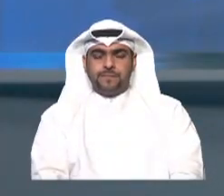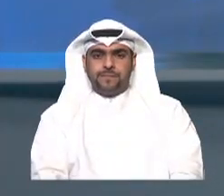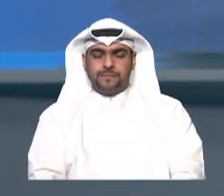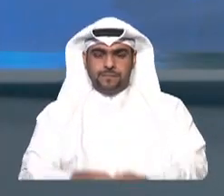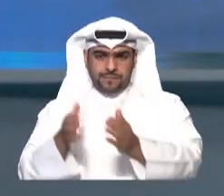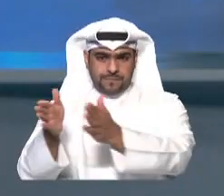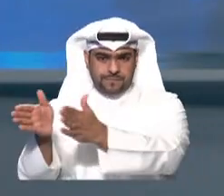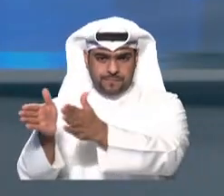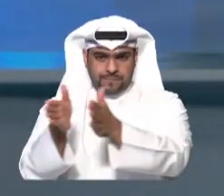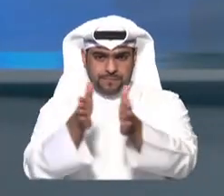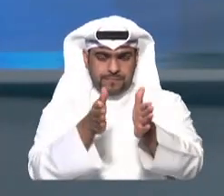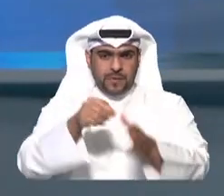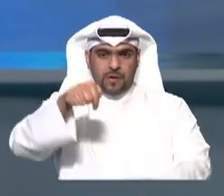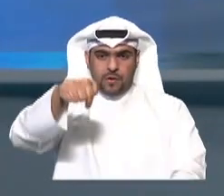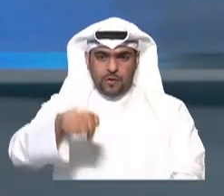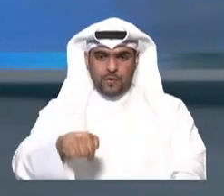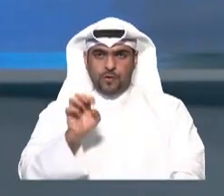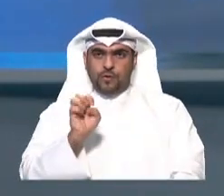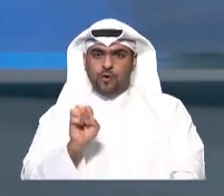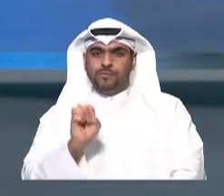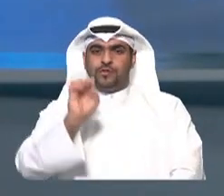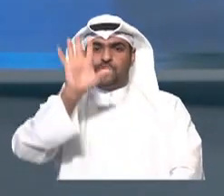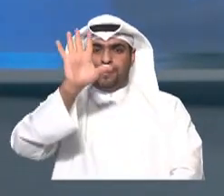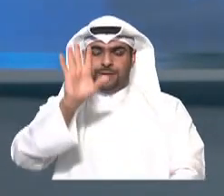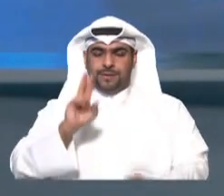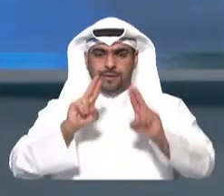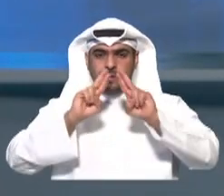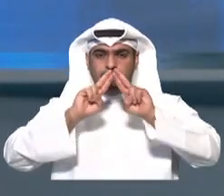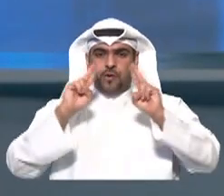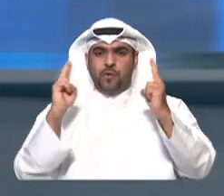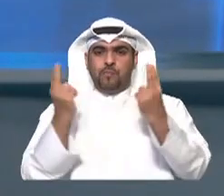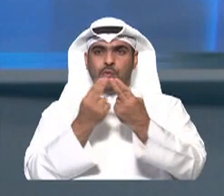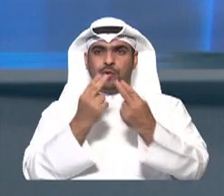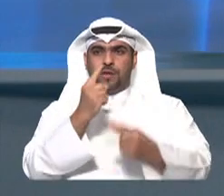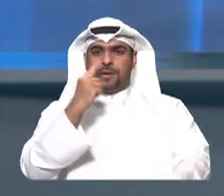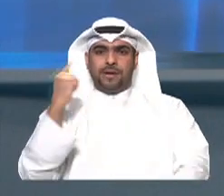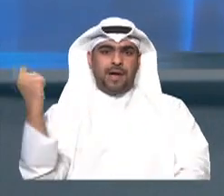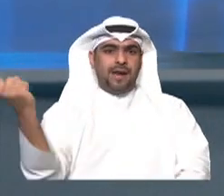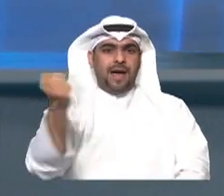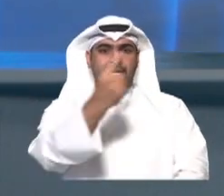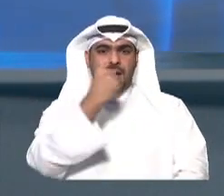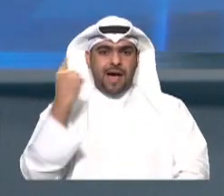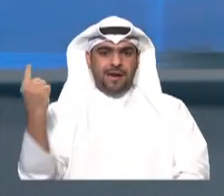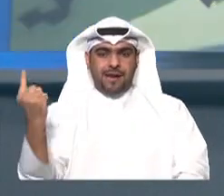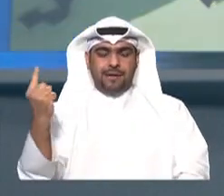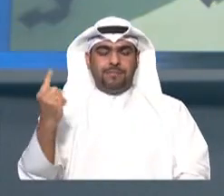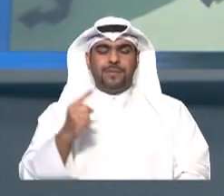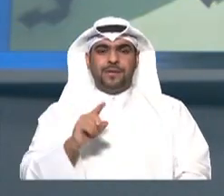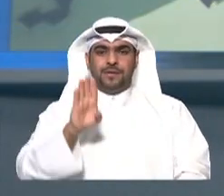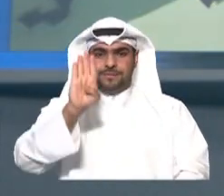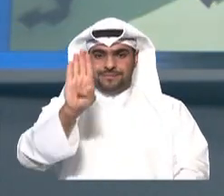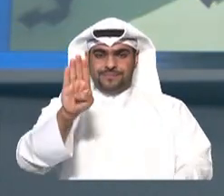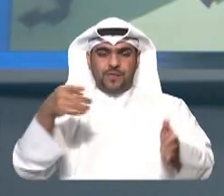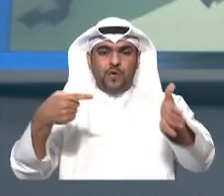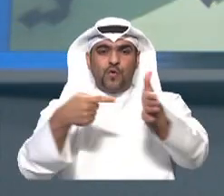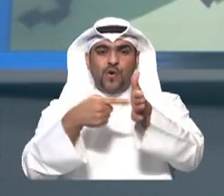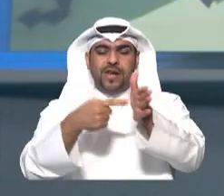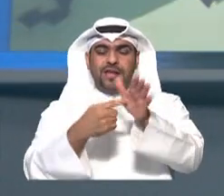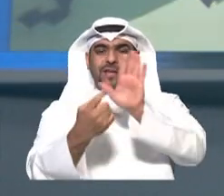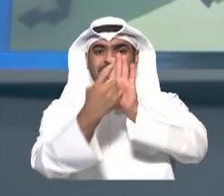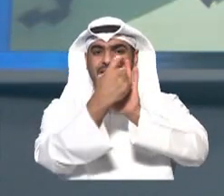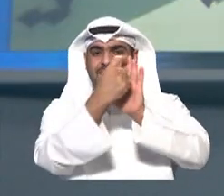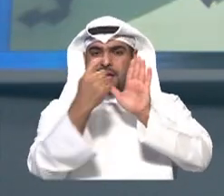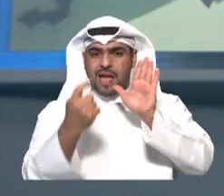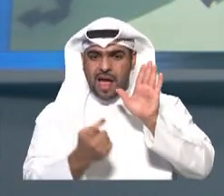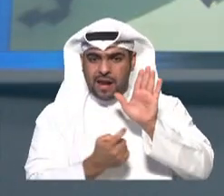أقيم صباح اليوم المؤتمر السنوي الدولي الثامن لكلية القانون الكويتية العالمية تحت عنوان